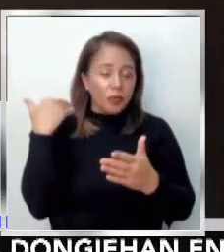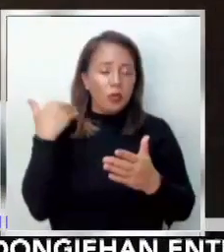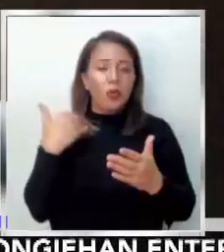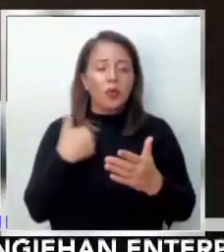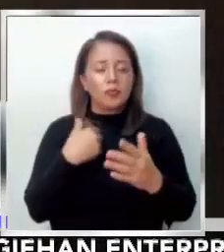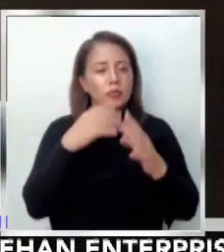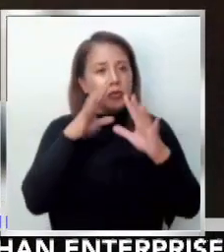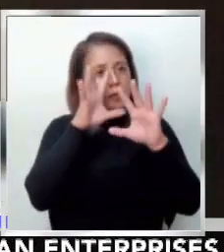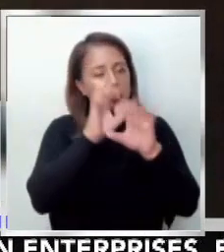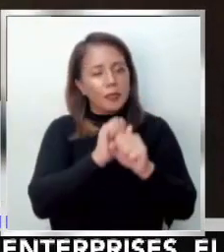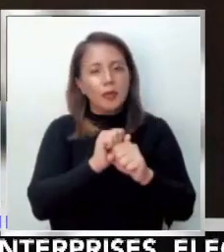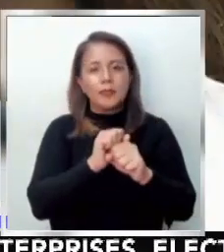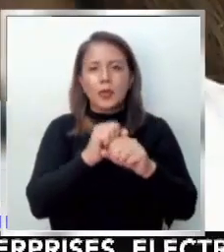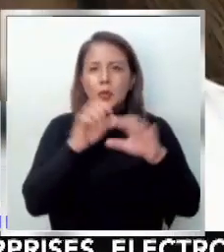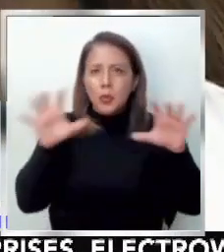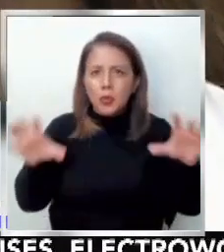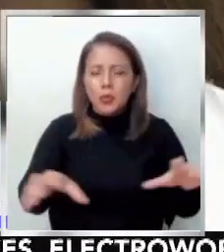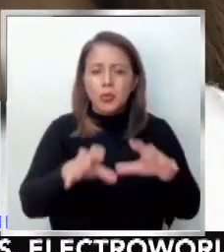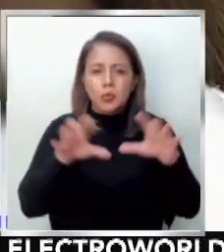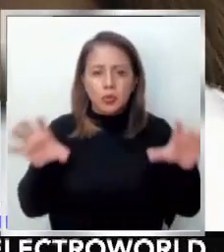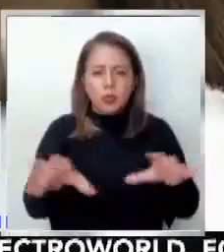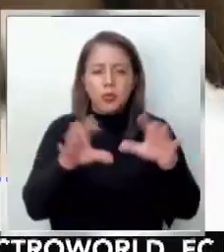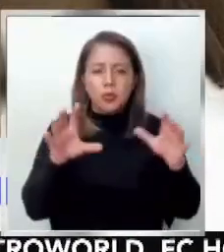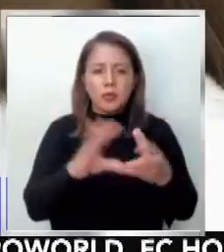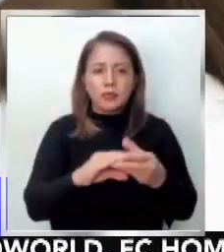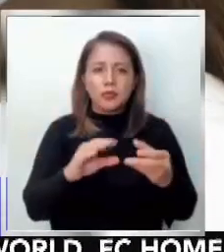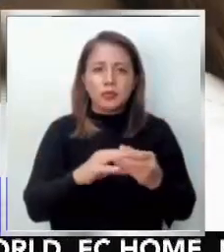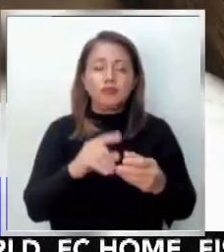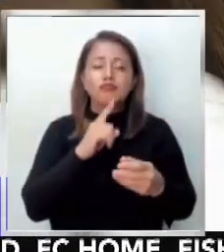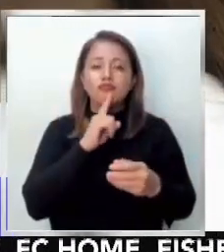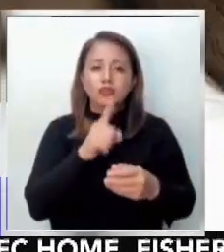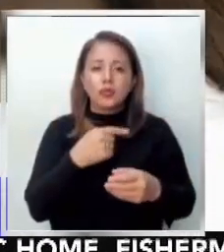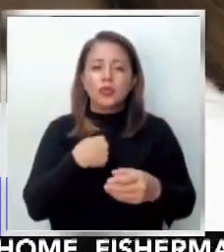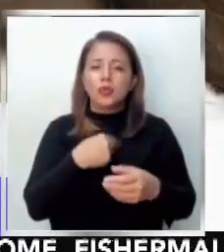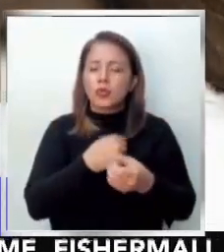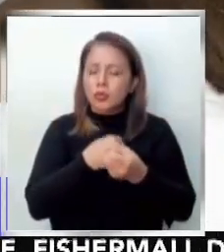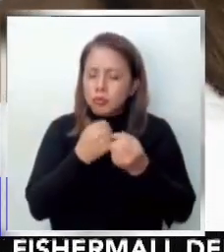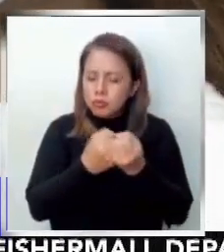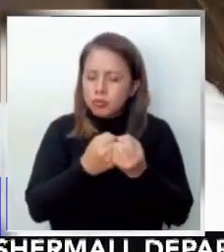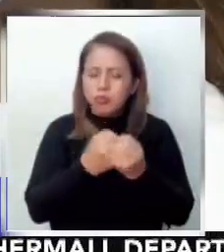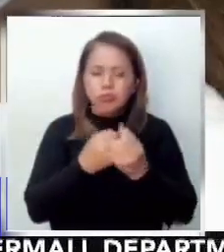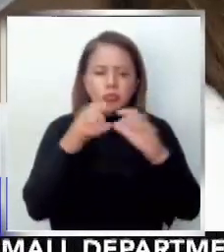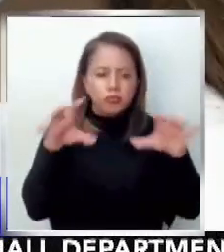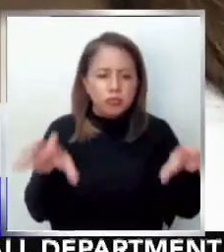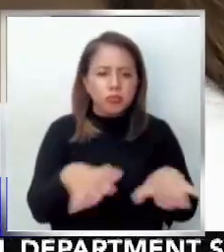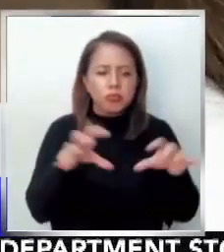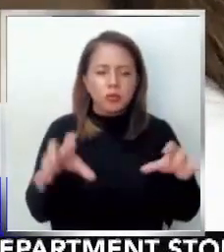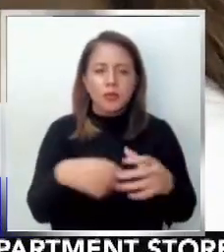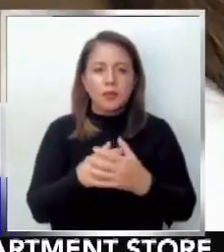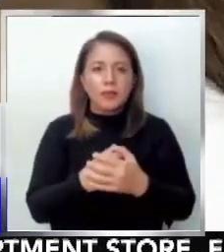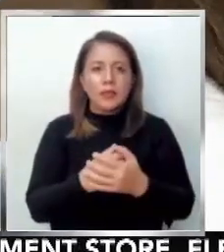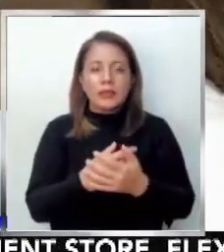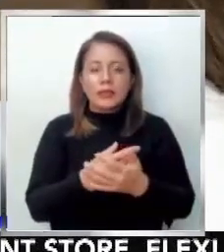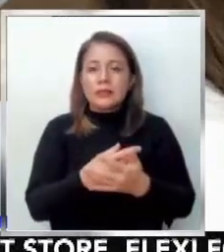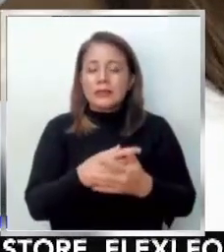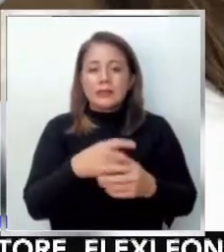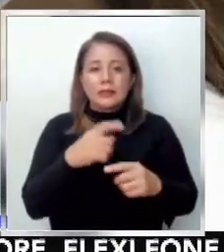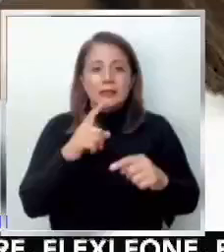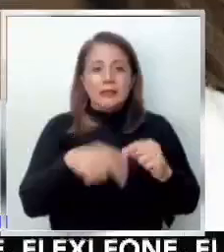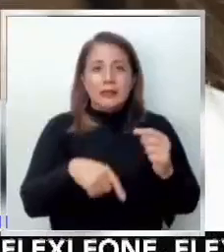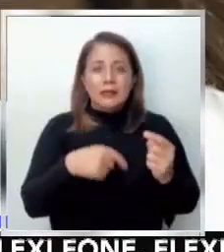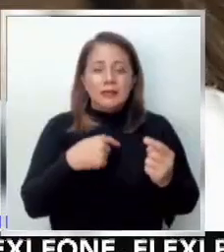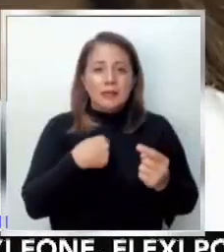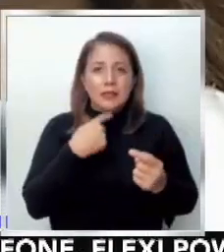kanyang pinagdaanan. Ginapang po talaga namin yung tuition fee din nung time na hindi po talaga nakinaya. Doon na po ako nag-appeal